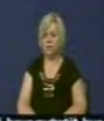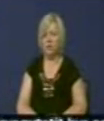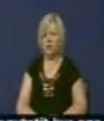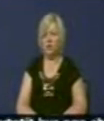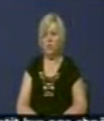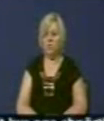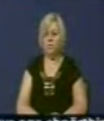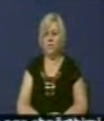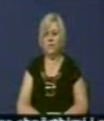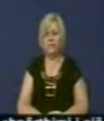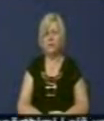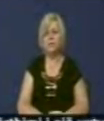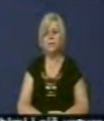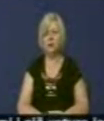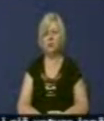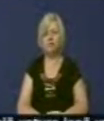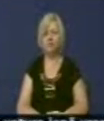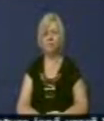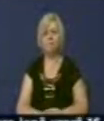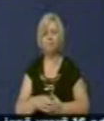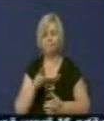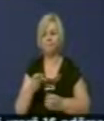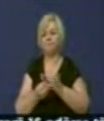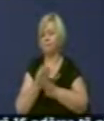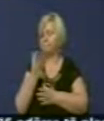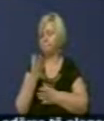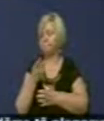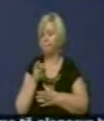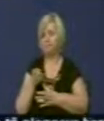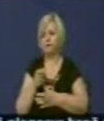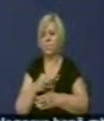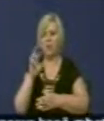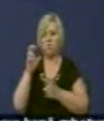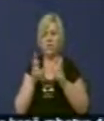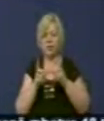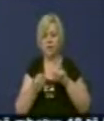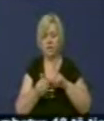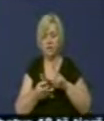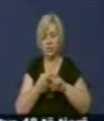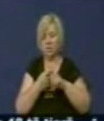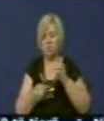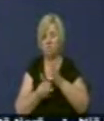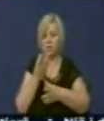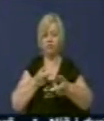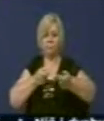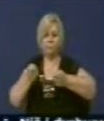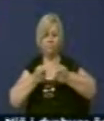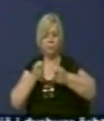legjitimitet dhe mosha ka të bëj gjithashtu me legitimitetin. EULEX-i, i cili nuk do të na e